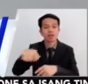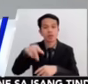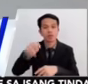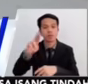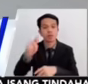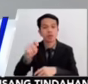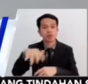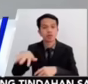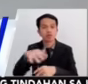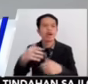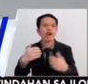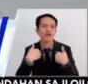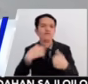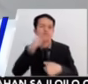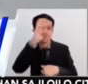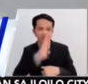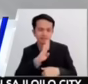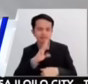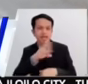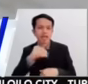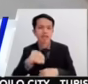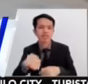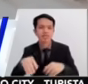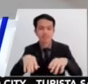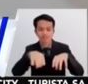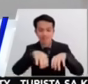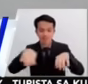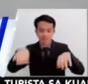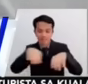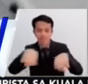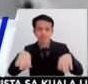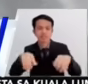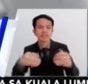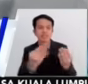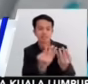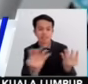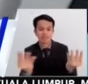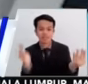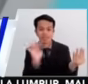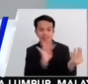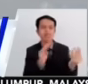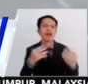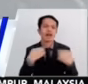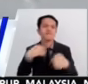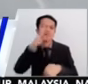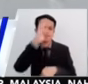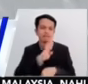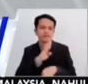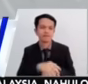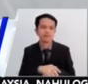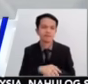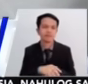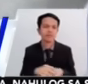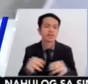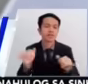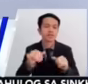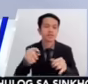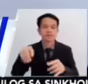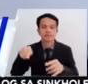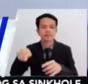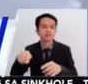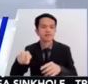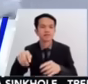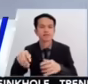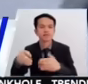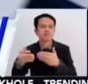rin ito at doon sa railings bahagyaring may pinsala. Sa may starboard o kanang bahagi doon sa may harapan at tapat mismo ng pangalan ng